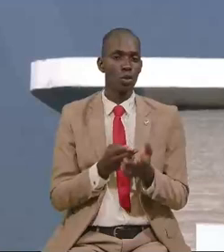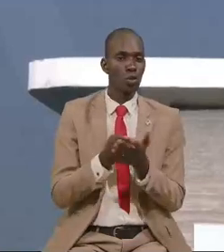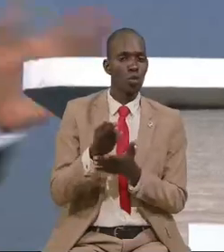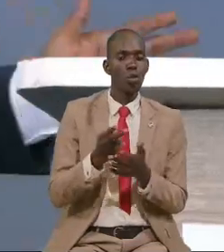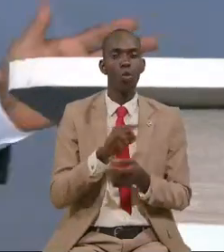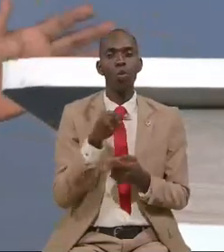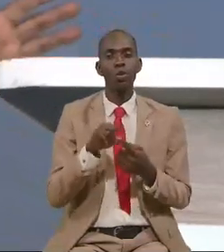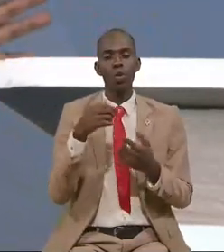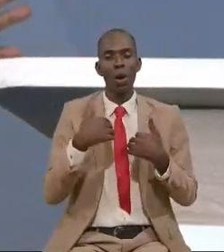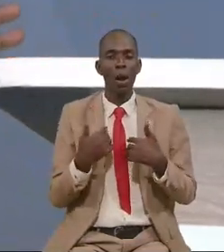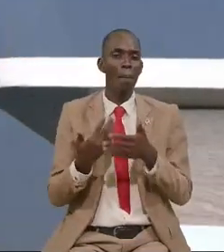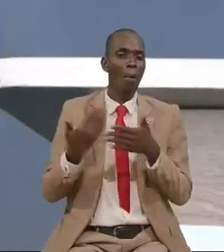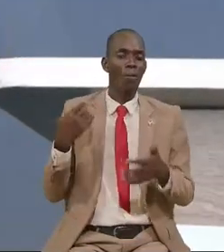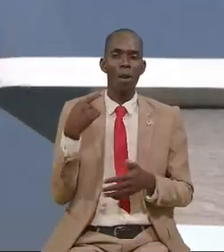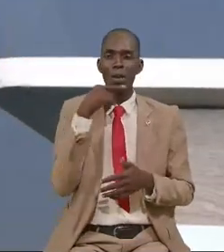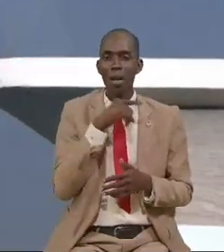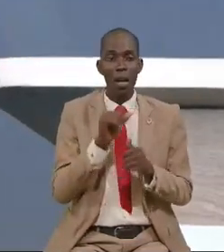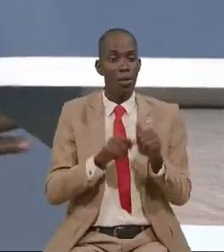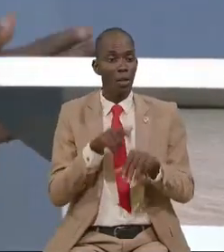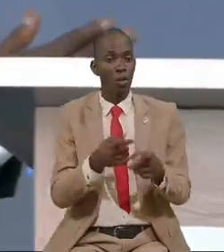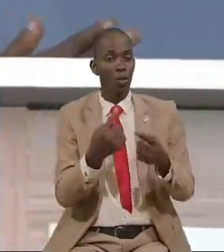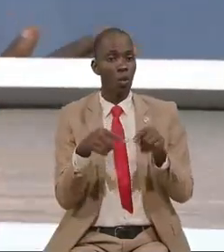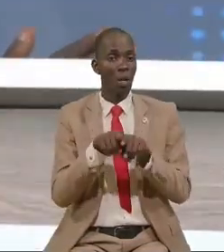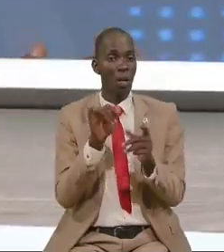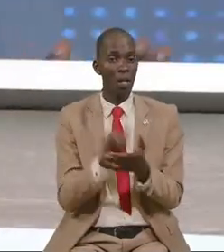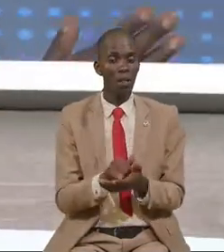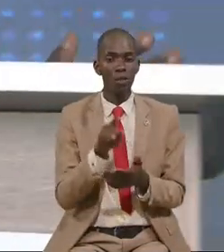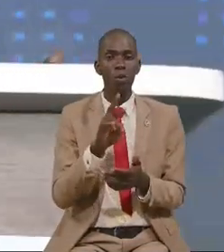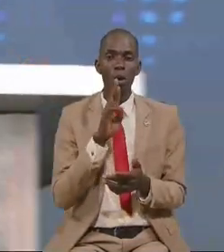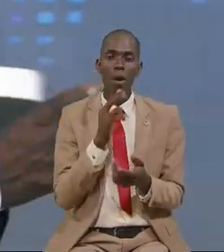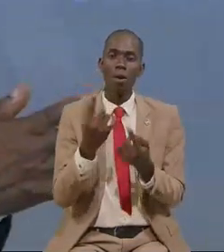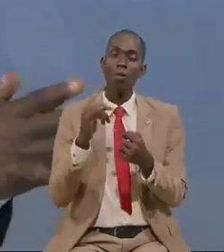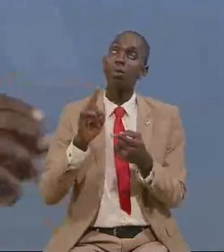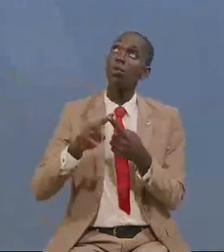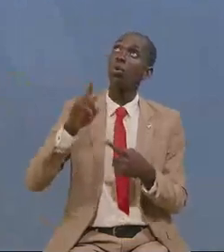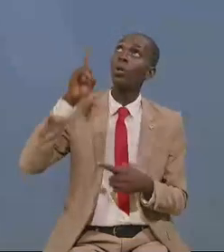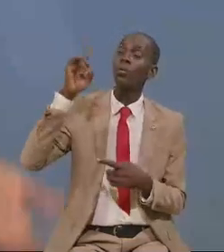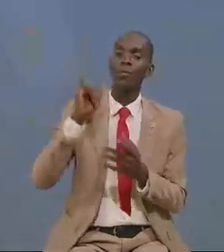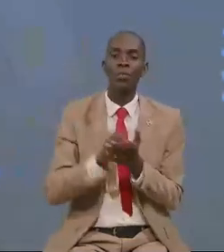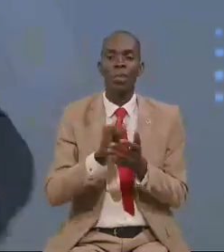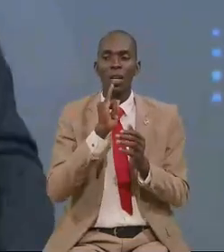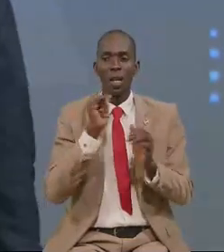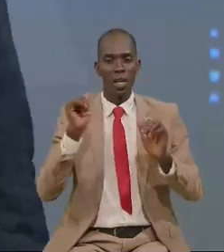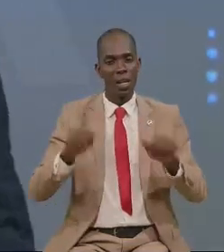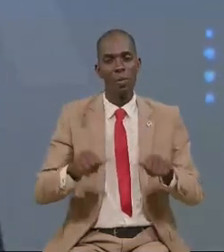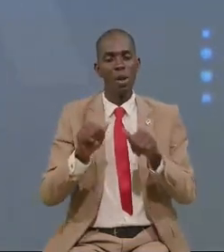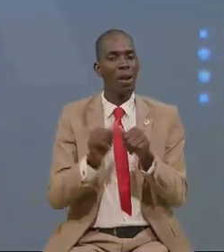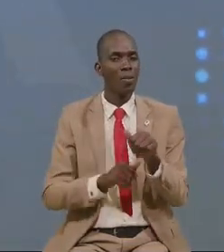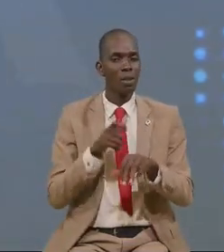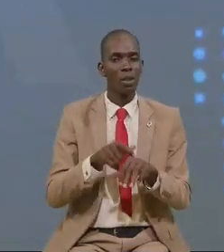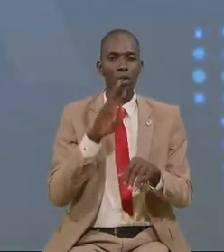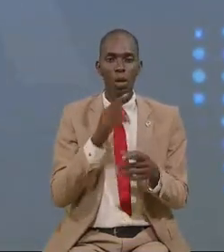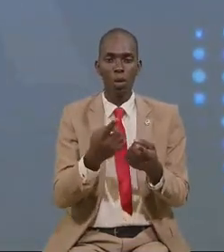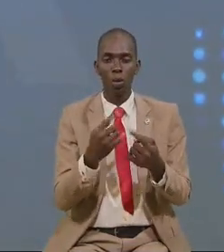menti. Chaque fois que tu viens comme ça, tu viens à celui qui peut. Chaque fois que tu viens pour